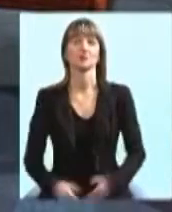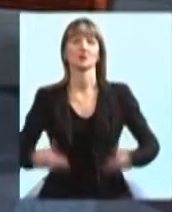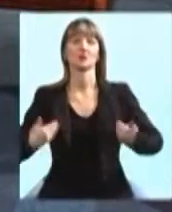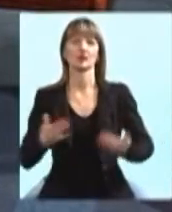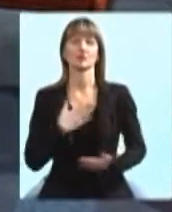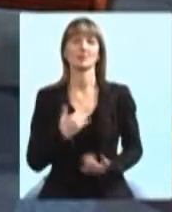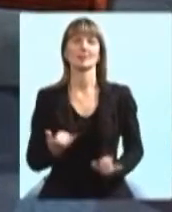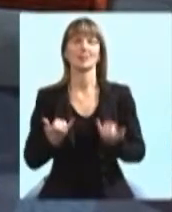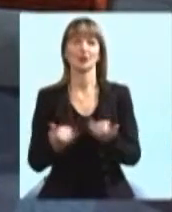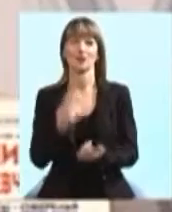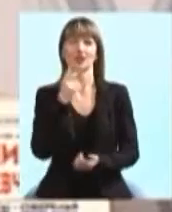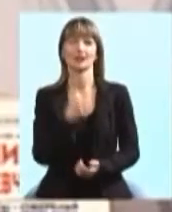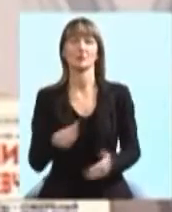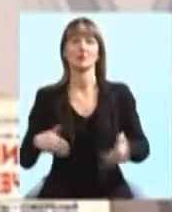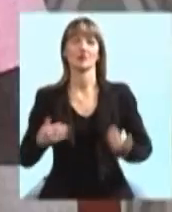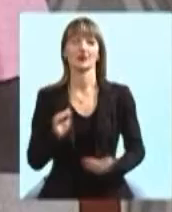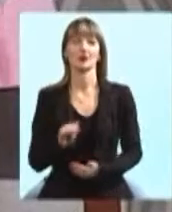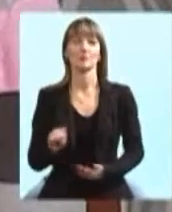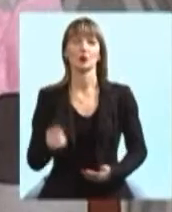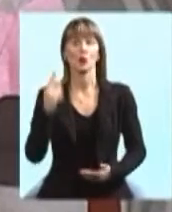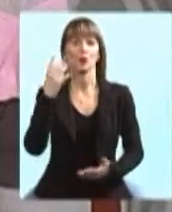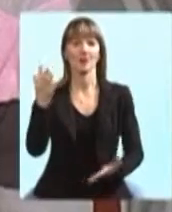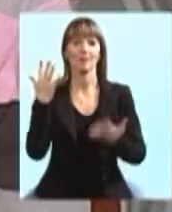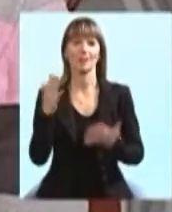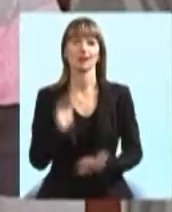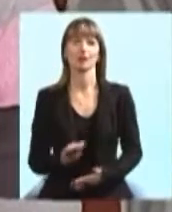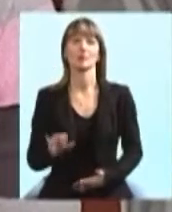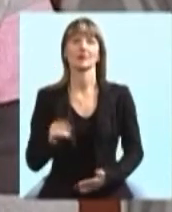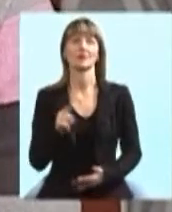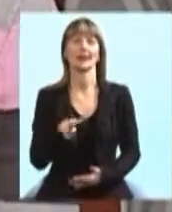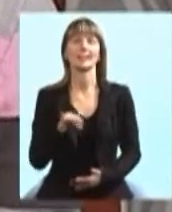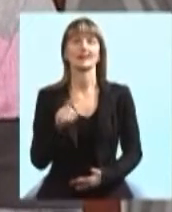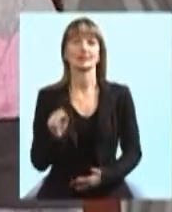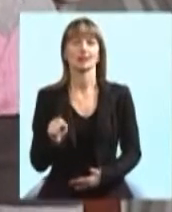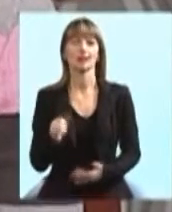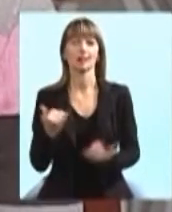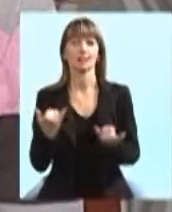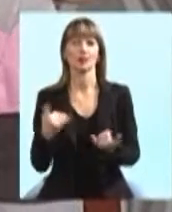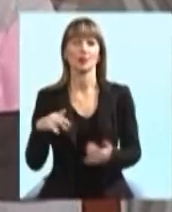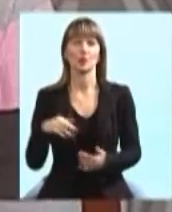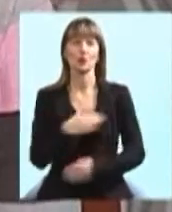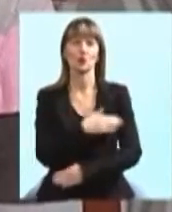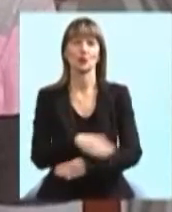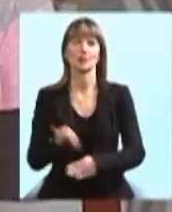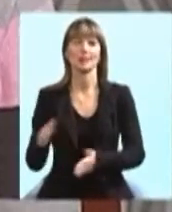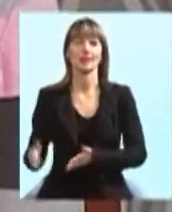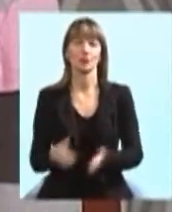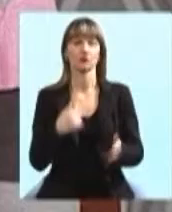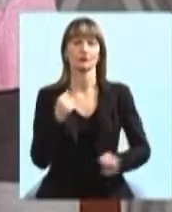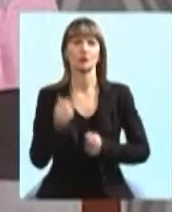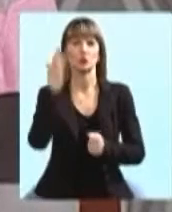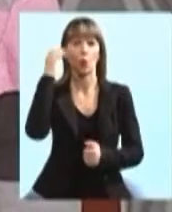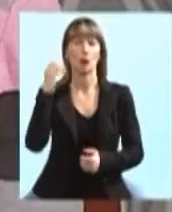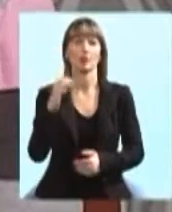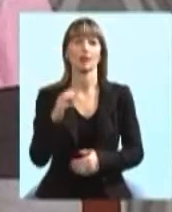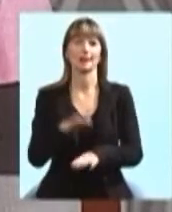Вітаю, наші шановні глядачі. Привіт, ребята. Уявляєте, малята, і ти, Ліза, уявляєш, іду я сьогодні вулицею, і дорогу мені перебігає чорна